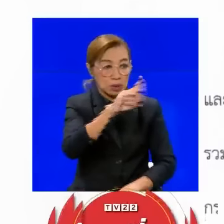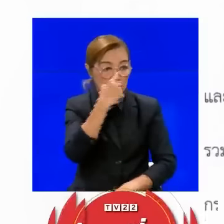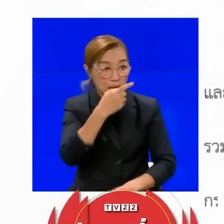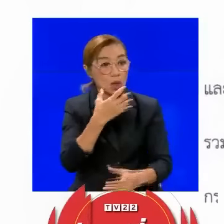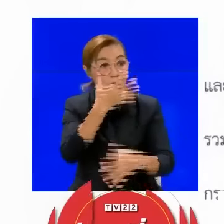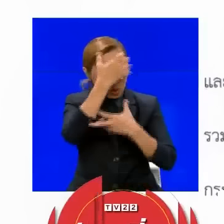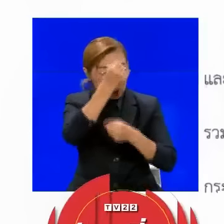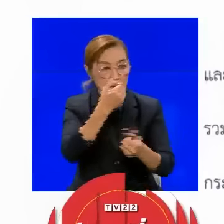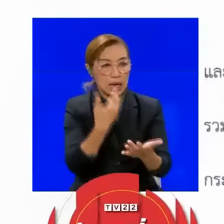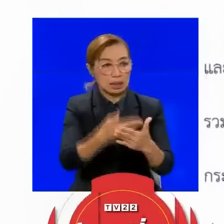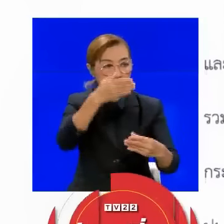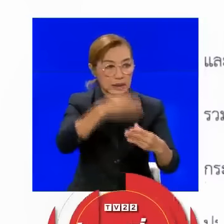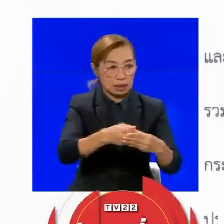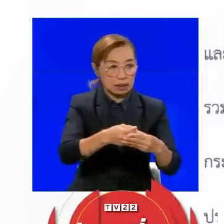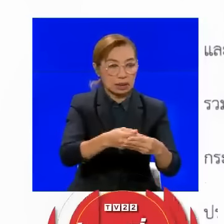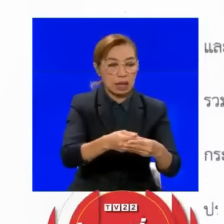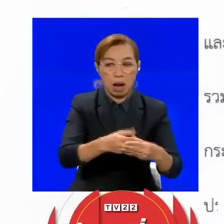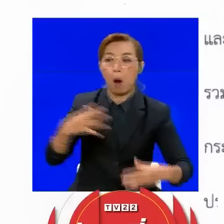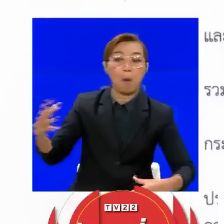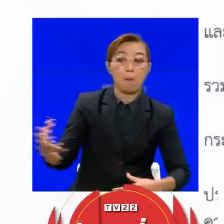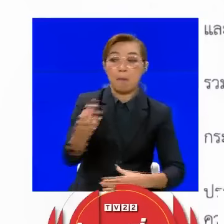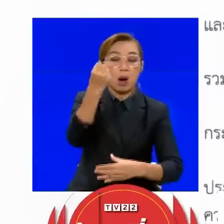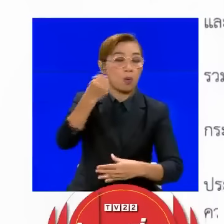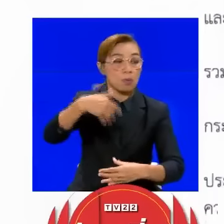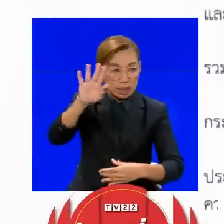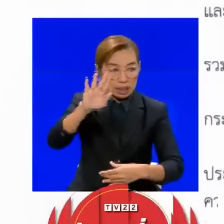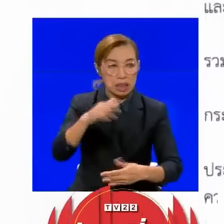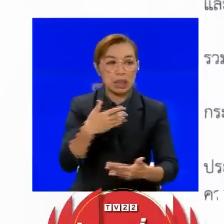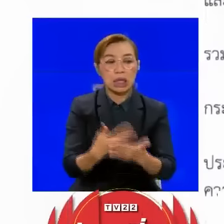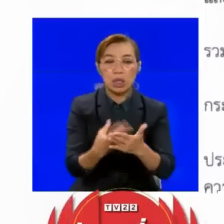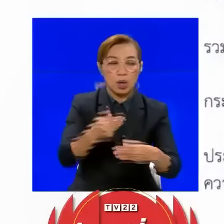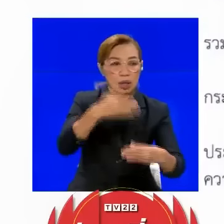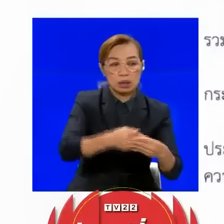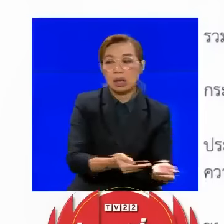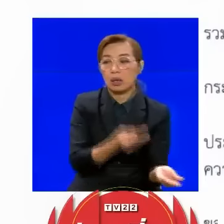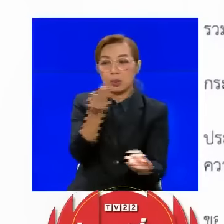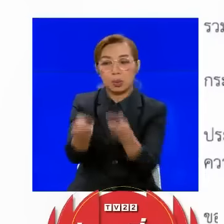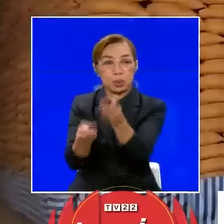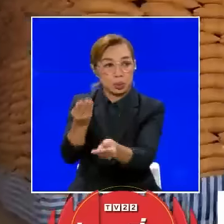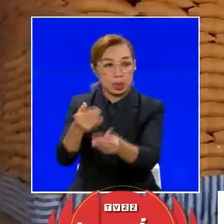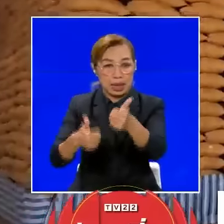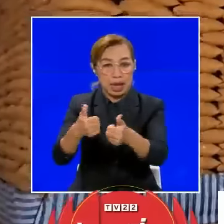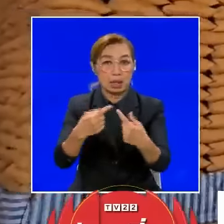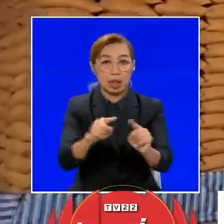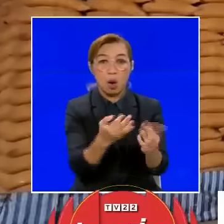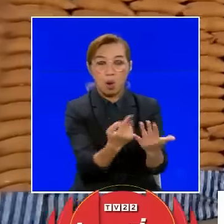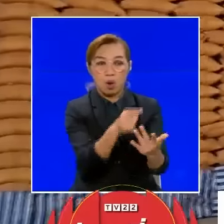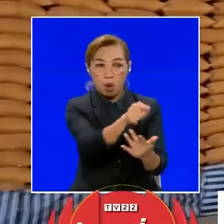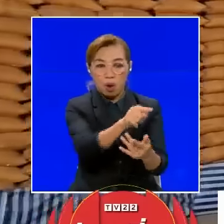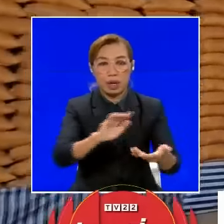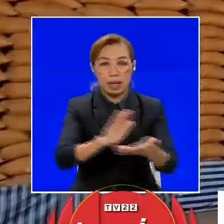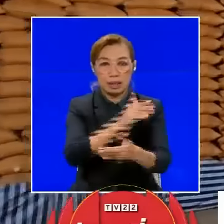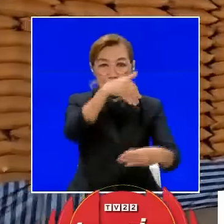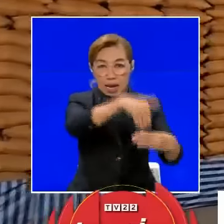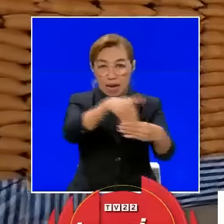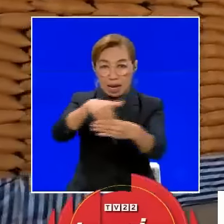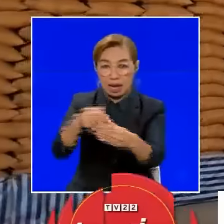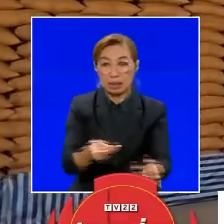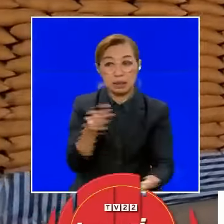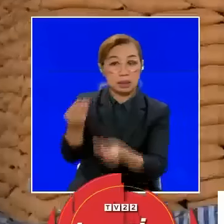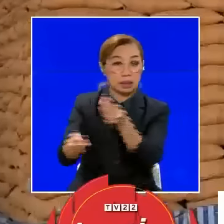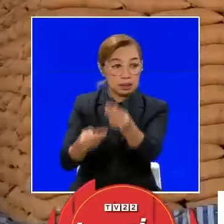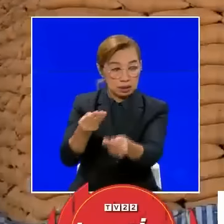นซองประมูลแบบเหมาคลังตามสภาพของข้าวที่เก็บรักษาที่มีอยู่จริงซึ่งจะกำหนดวันยื่นซองเอกสารคุณสมบัติที่ห้อง